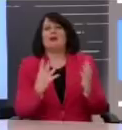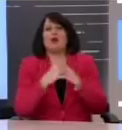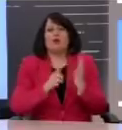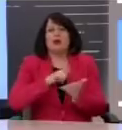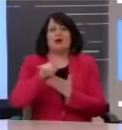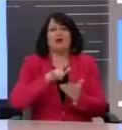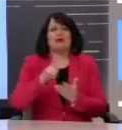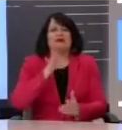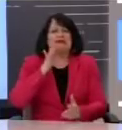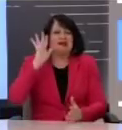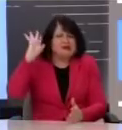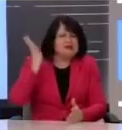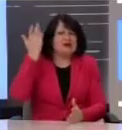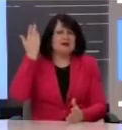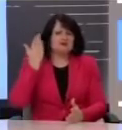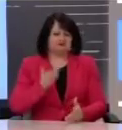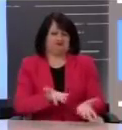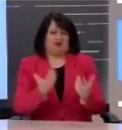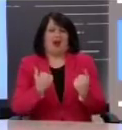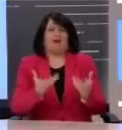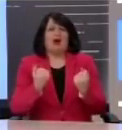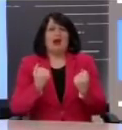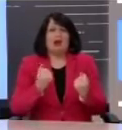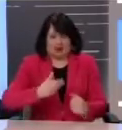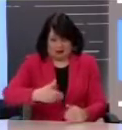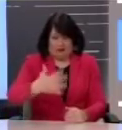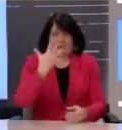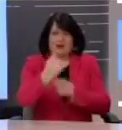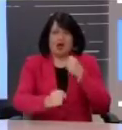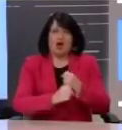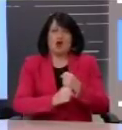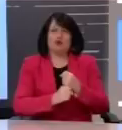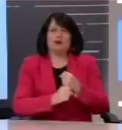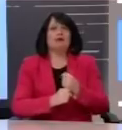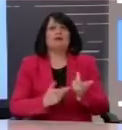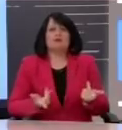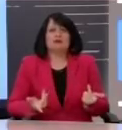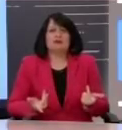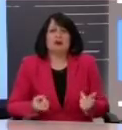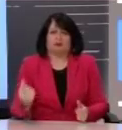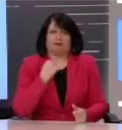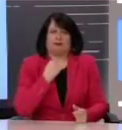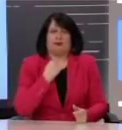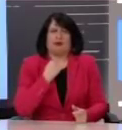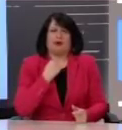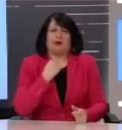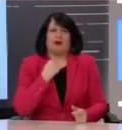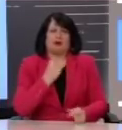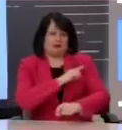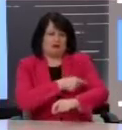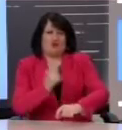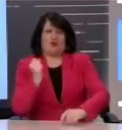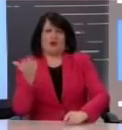αεροσκαφών, όπου η πολεμική μας αεροπορία θα χάσει ένα πολύ σημαντικό μέρος της αποτρεπτικής της